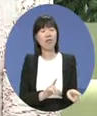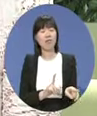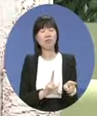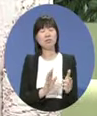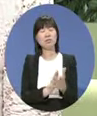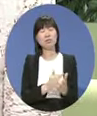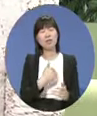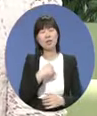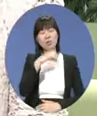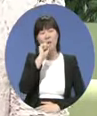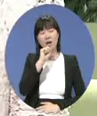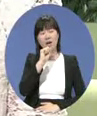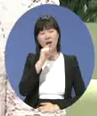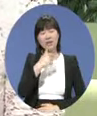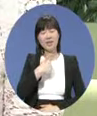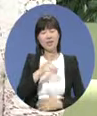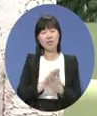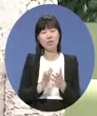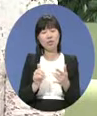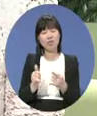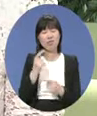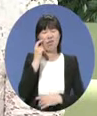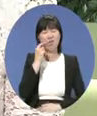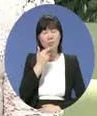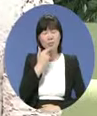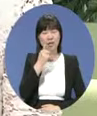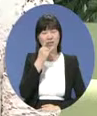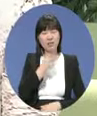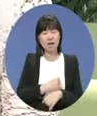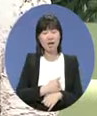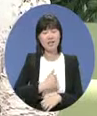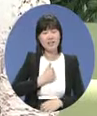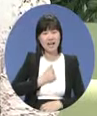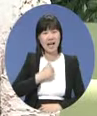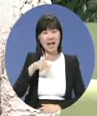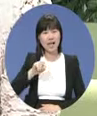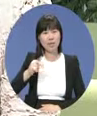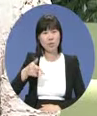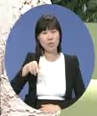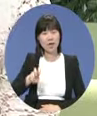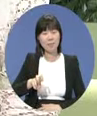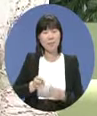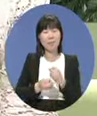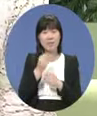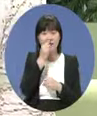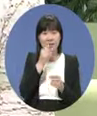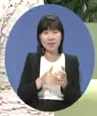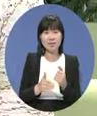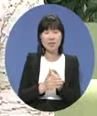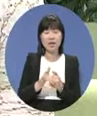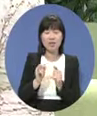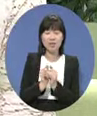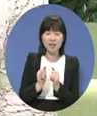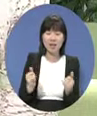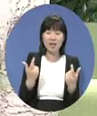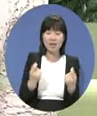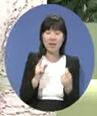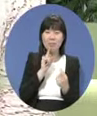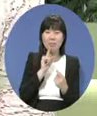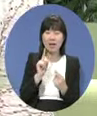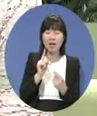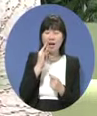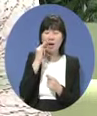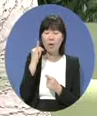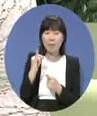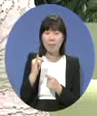날 좋아하는구나. 아, 난 친구한테 인기가 없구나, 있구나, 이런 걸로 자존감에도 영향을 좀 미치는. 그래서 어떤 사람은 이렇게 이야기해요.